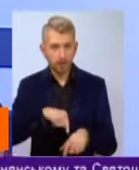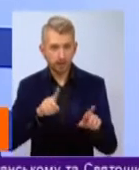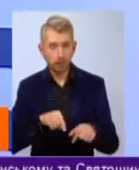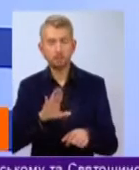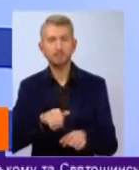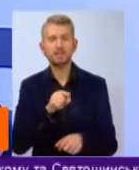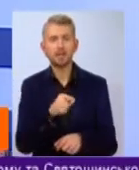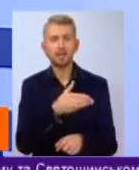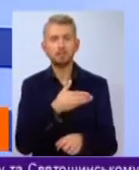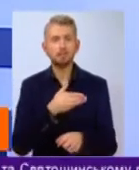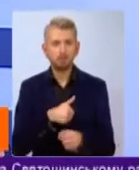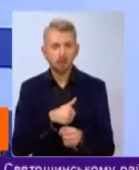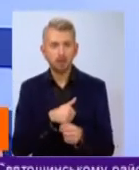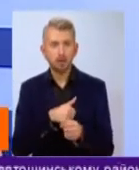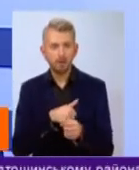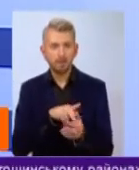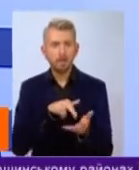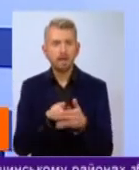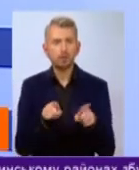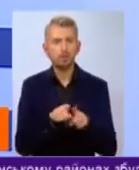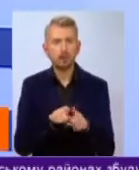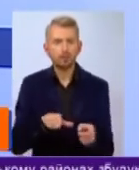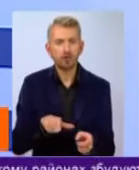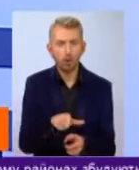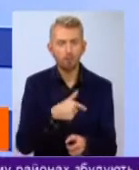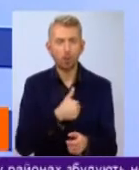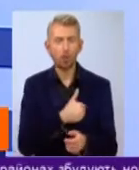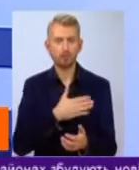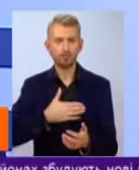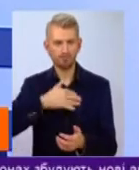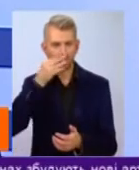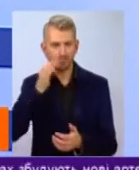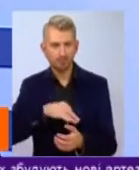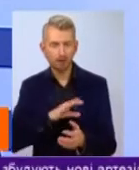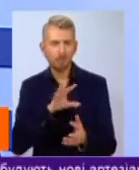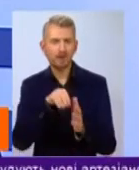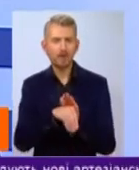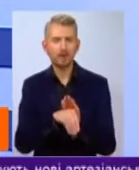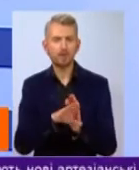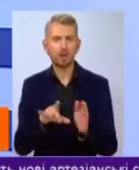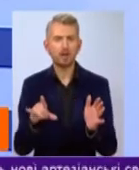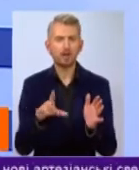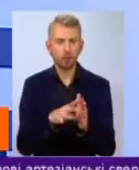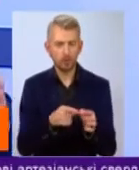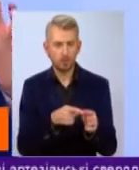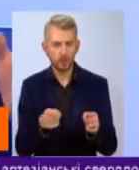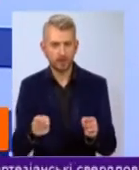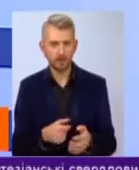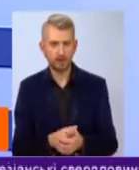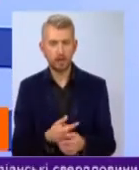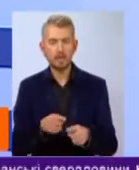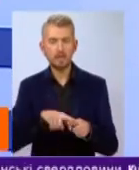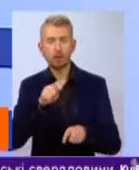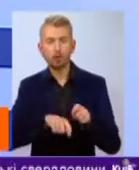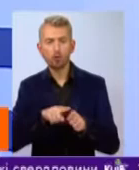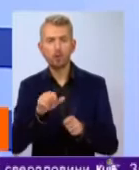після них ми підемо тим самим шляхом, тому що ми хочемо нашу компетенцію також перевести в електронний процес. Це контроль